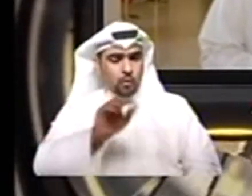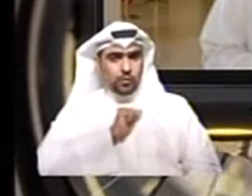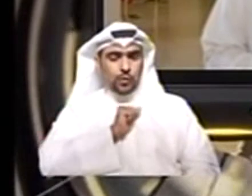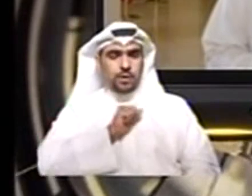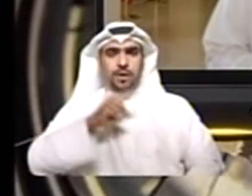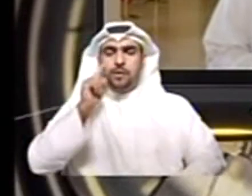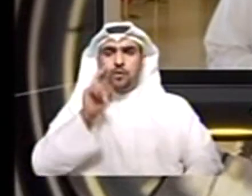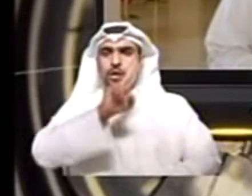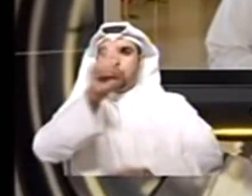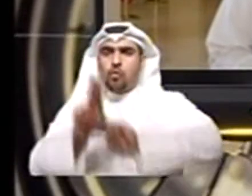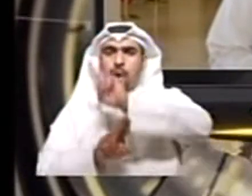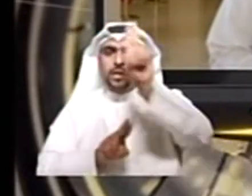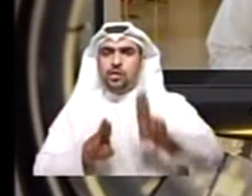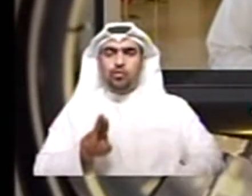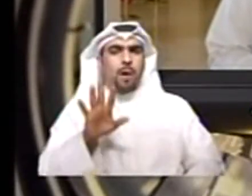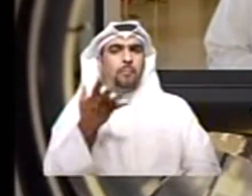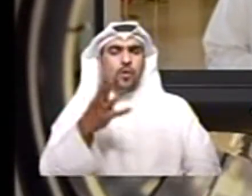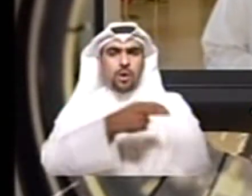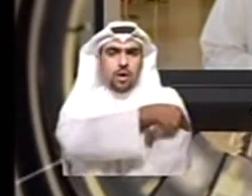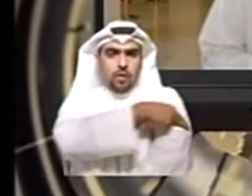من النائب رياض العدساني.